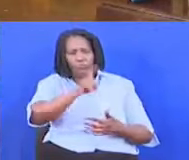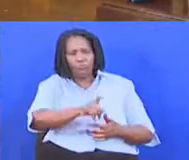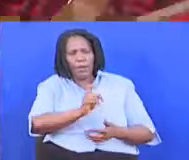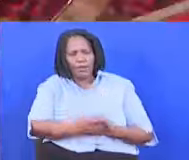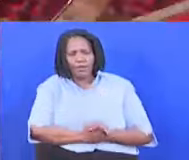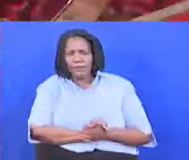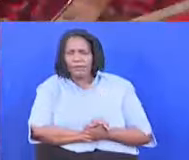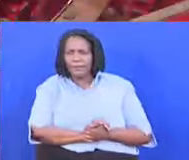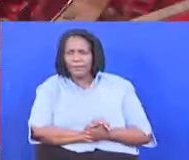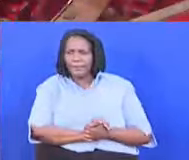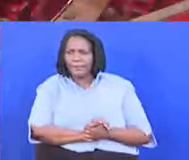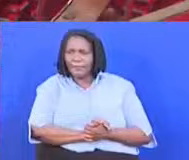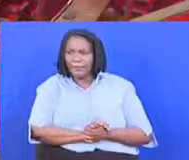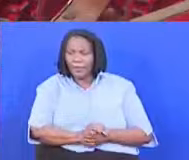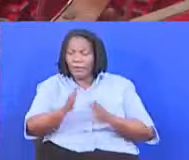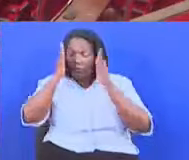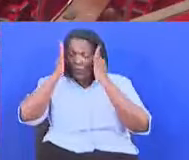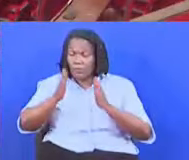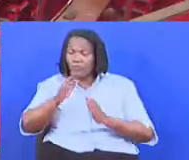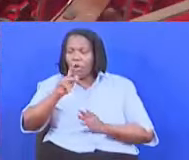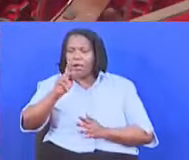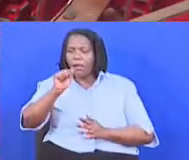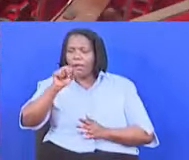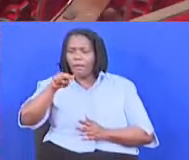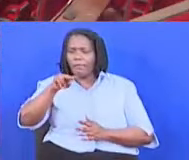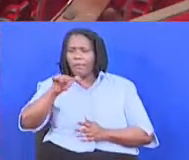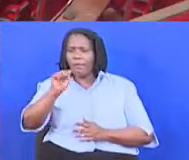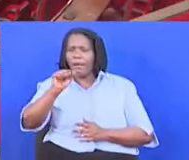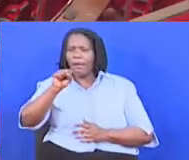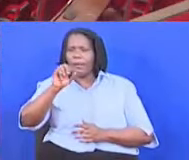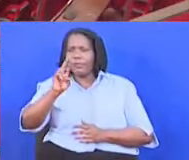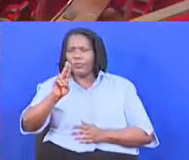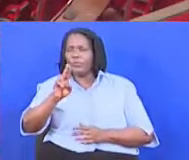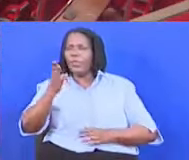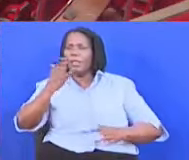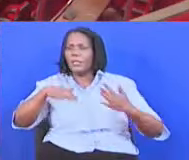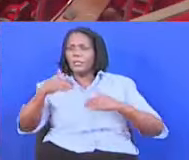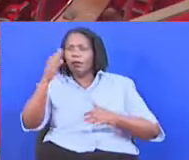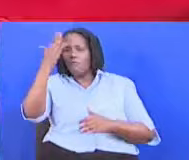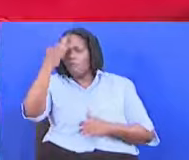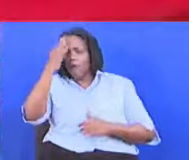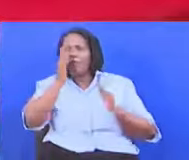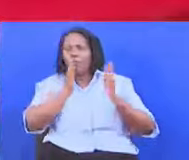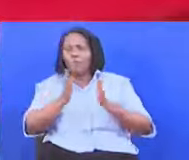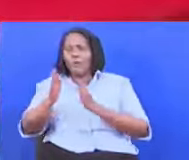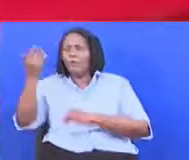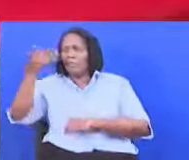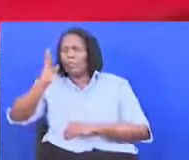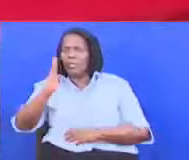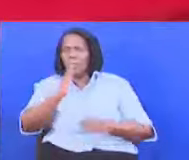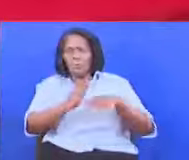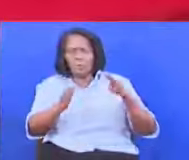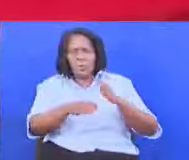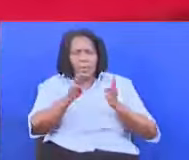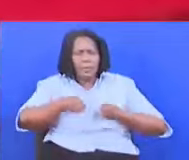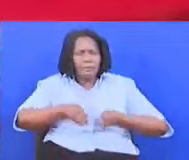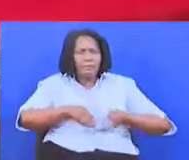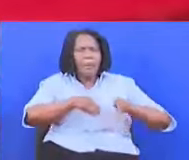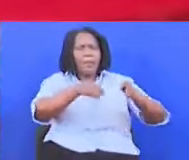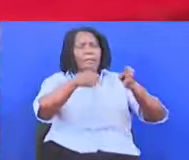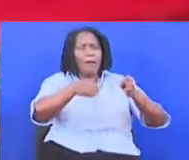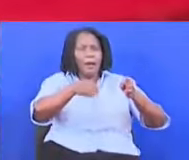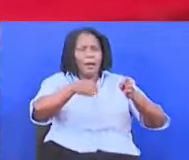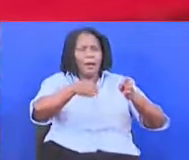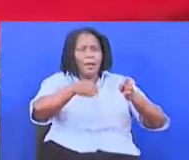Okororo. Mheshimiwa Constantine Kanyasu anauliza, je, upi mpango wa serikali kujenga barabara na mitaro